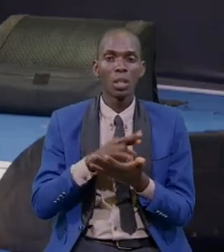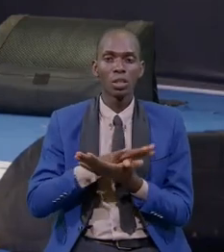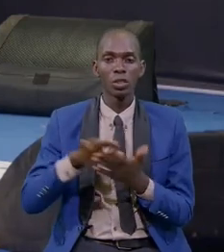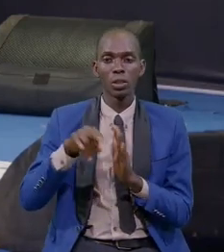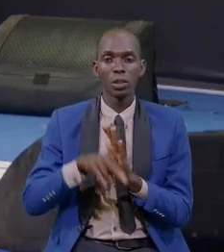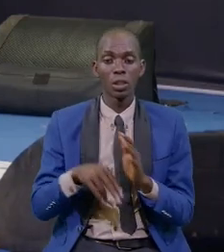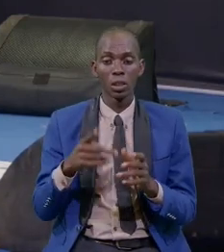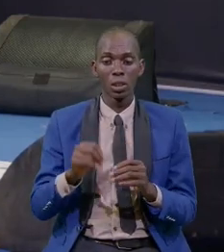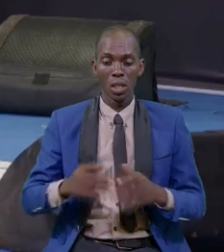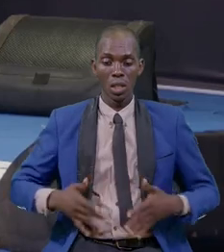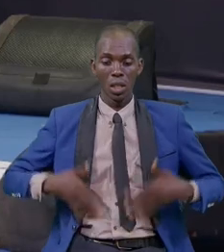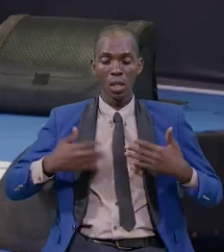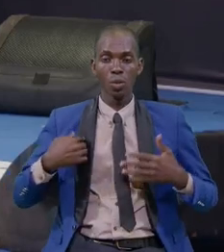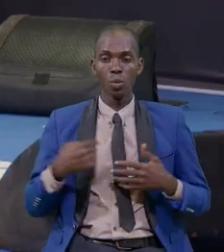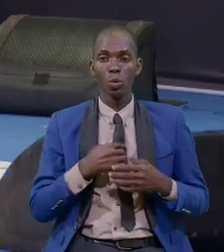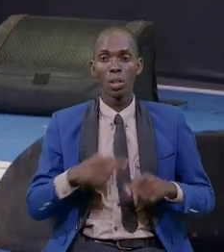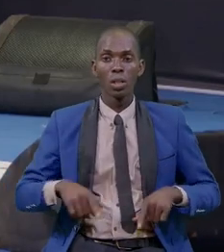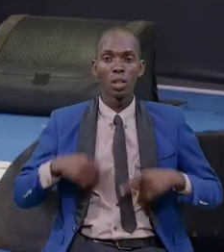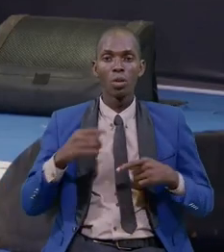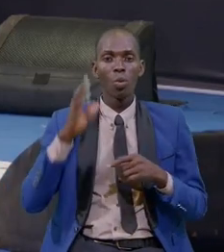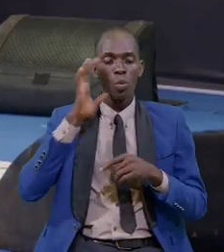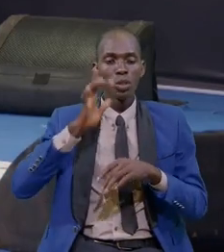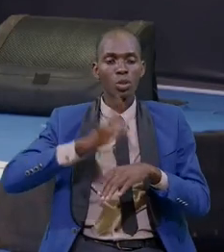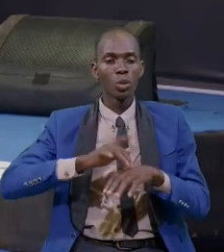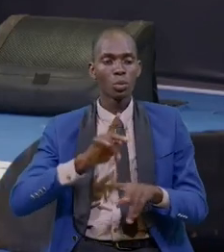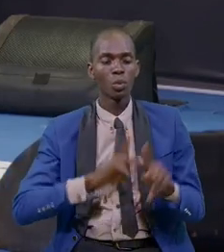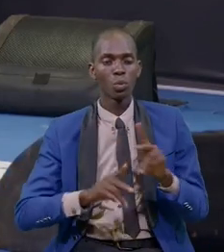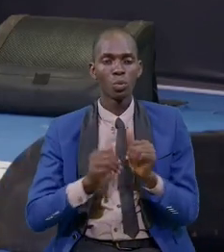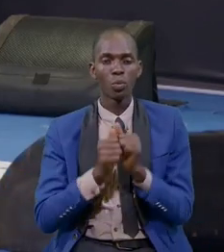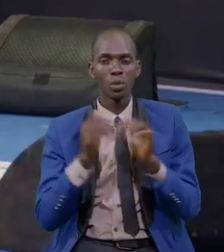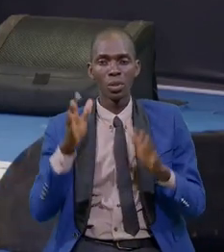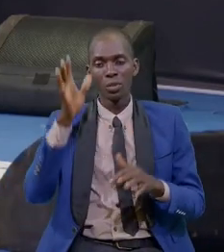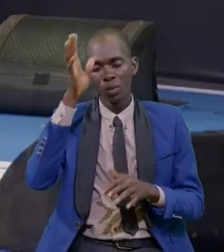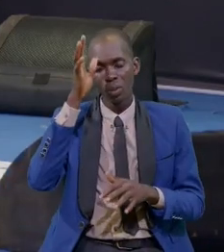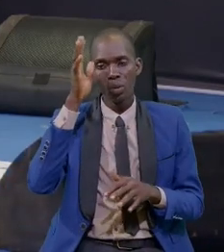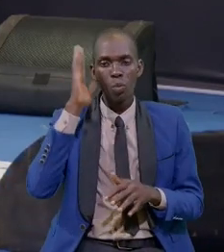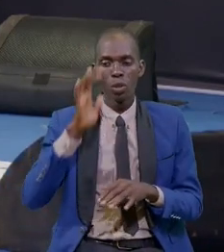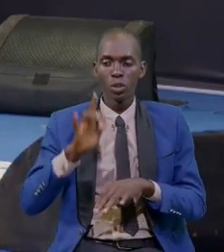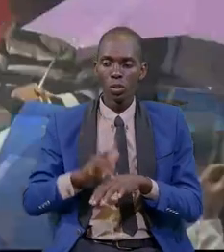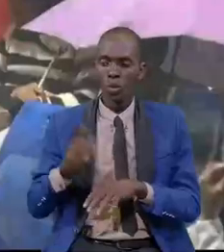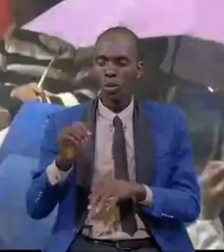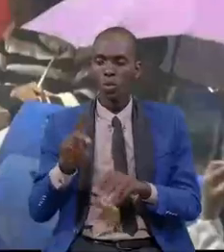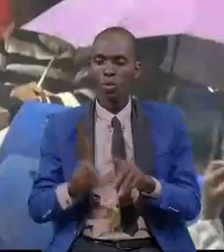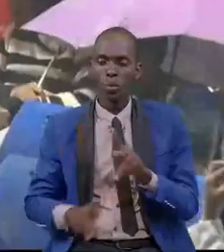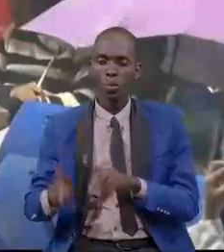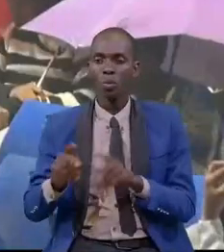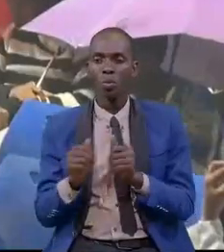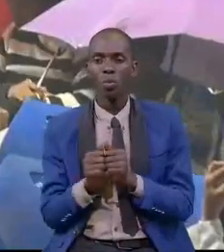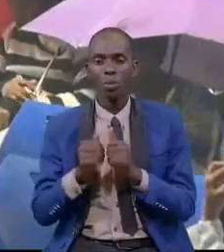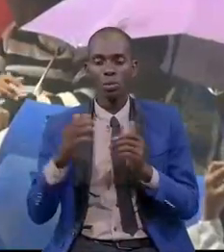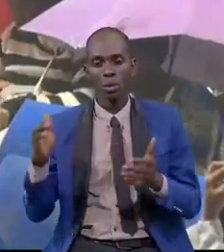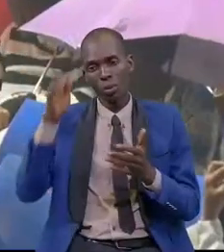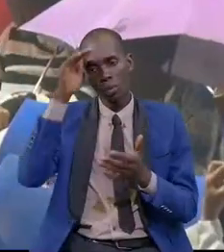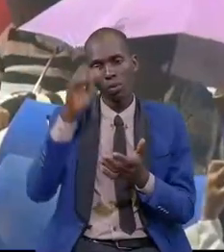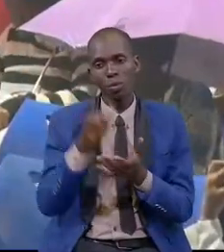menons doit toucher les orphelins, doit toucher les veuves.